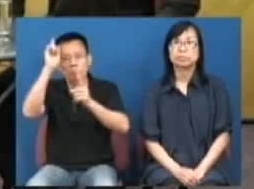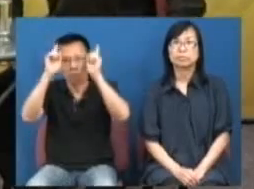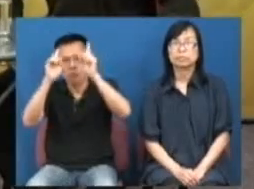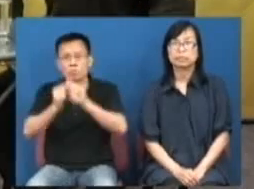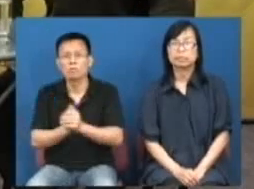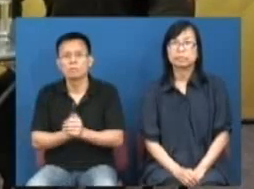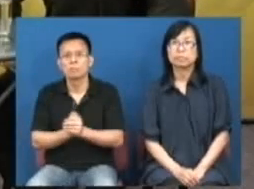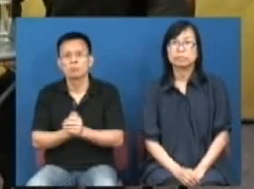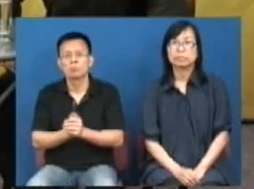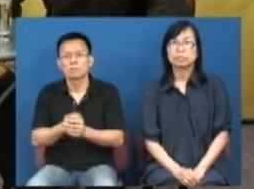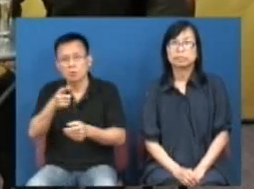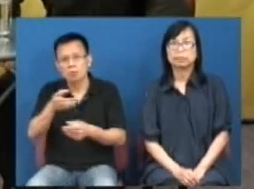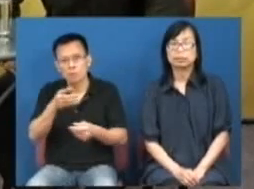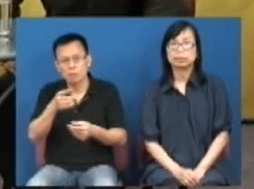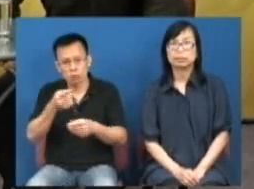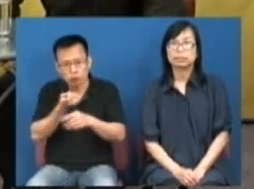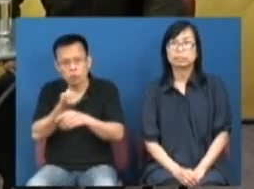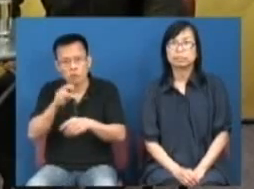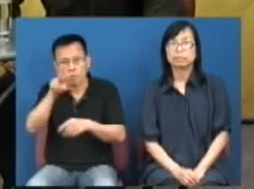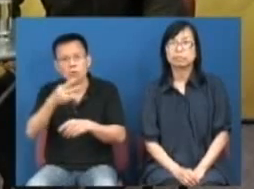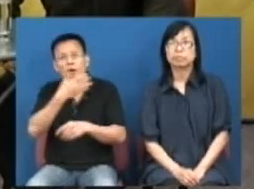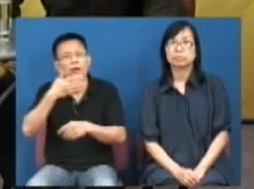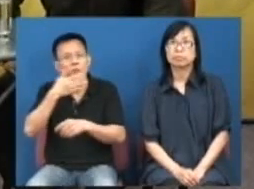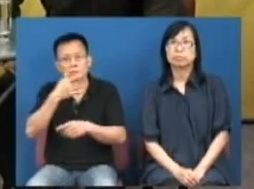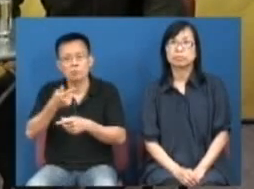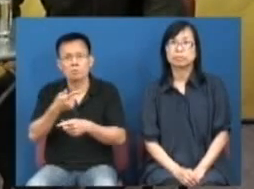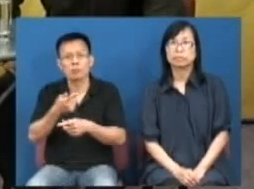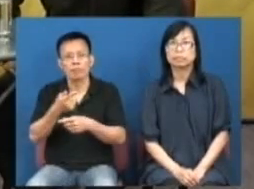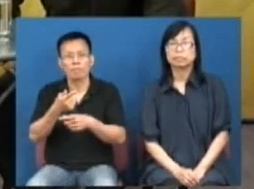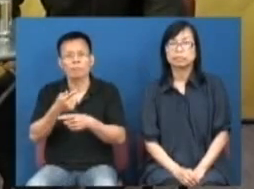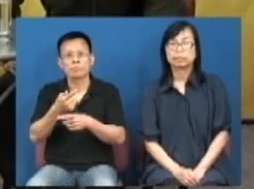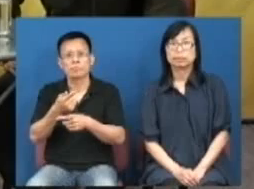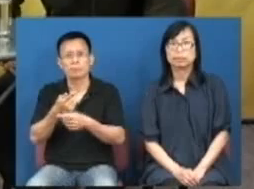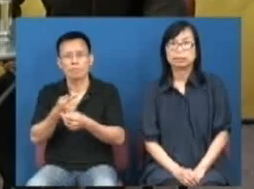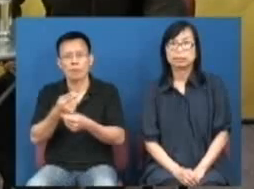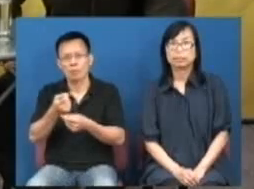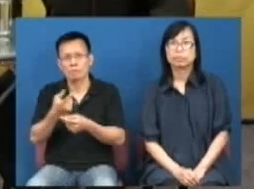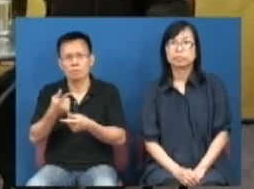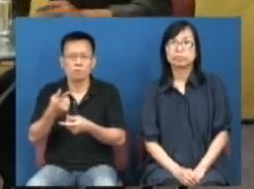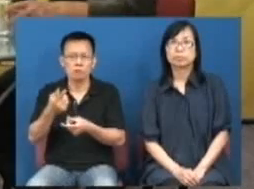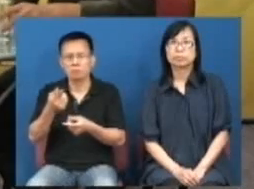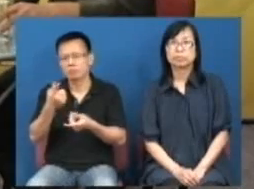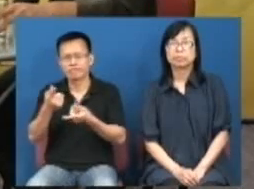你呢排見到啲後生仔對一啲咁樣嘅係無厘頭。